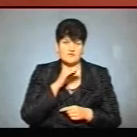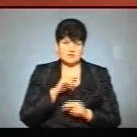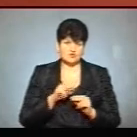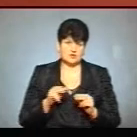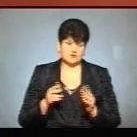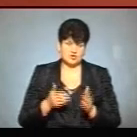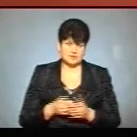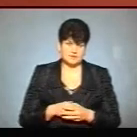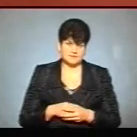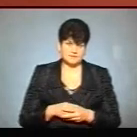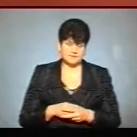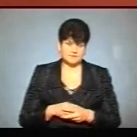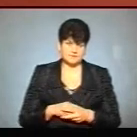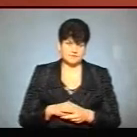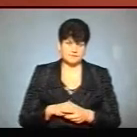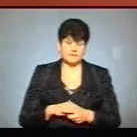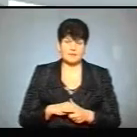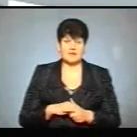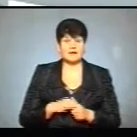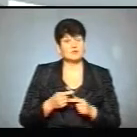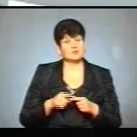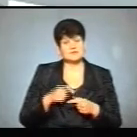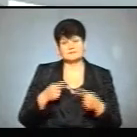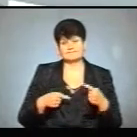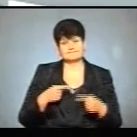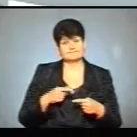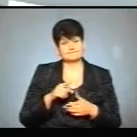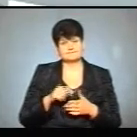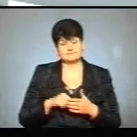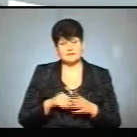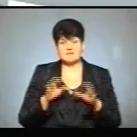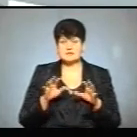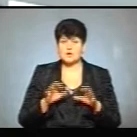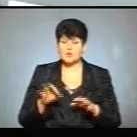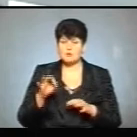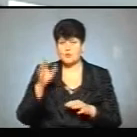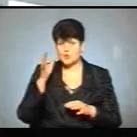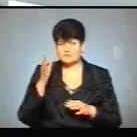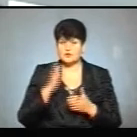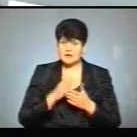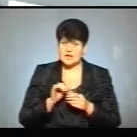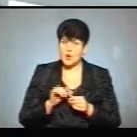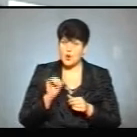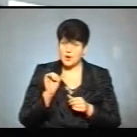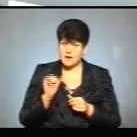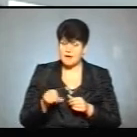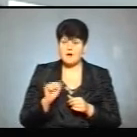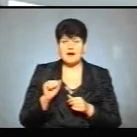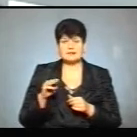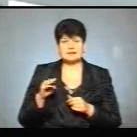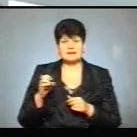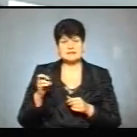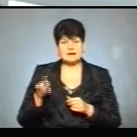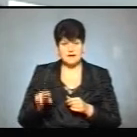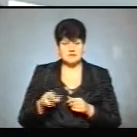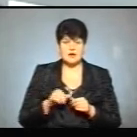вчителя? Тут це дискусійне питання. В законі про освіту є окрема атестація і